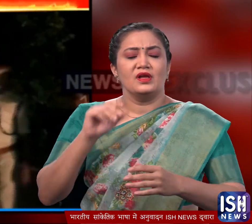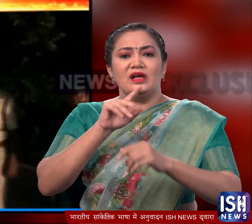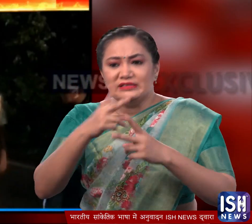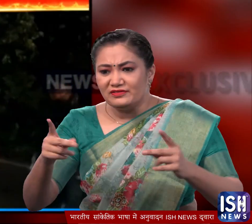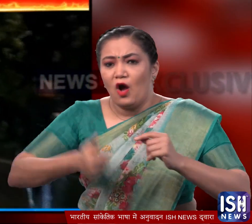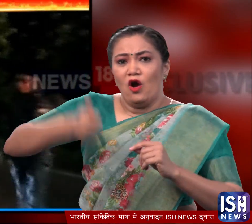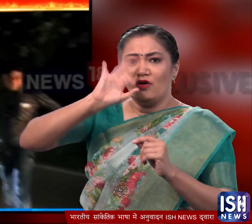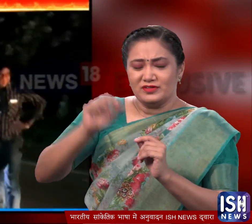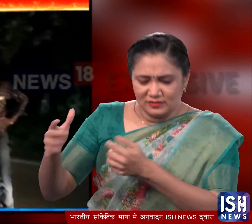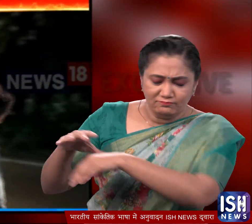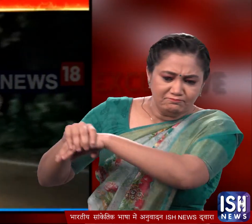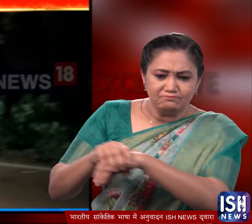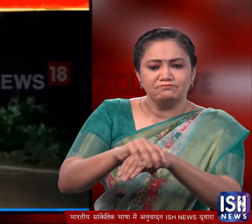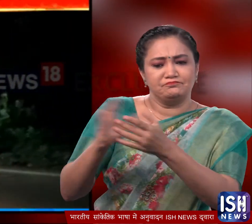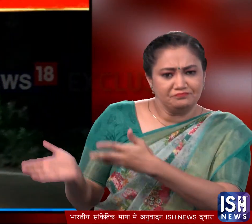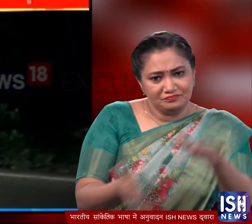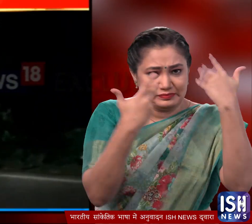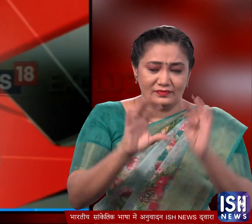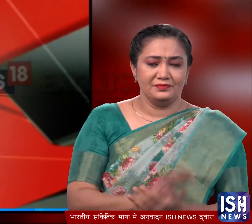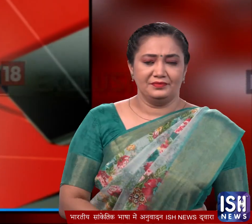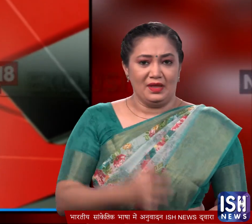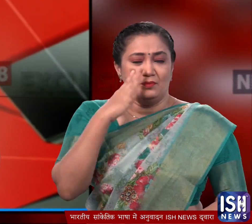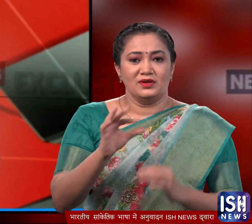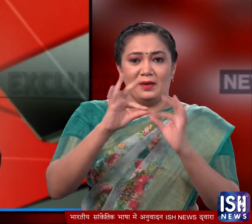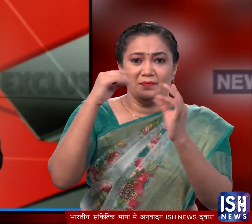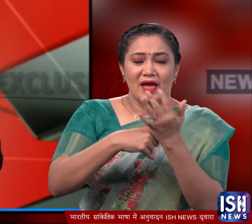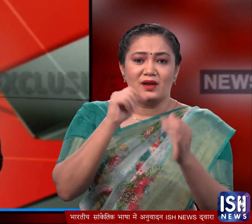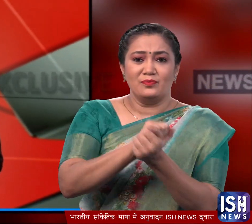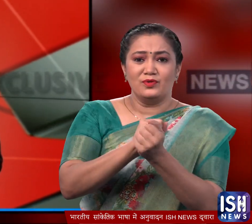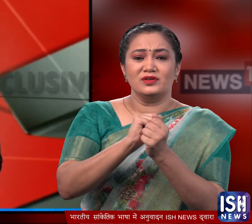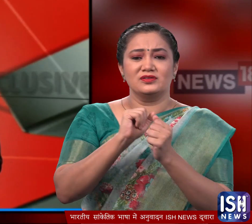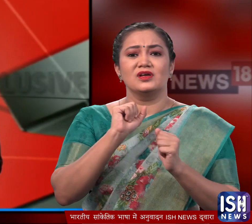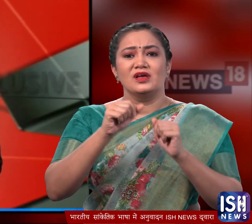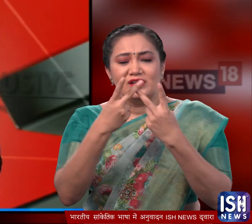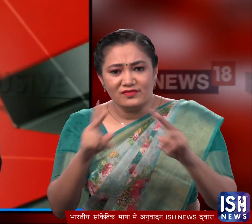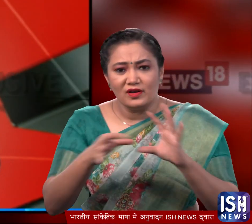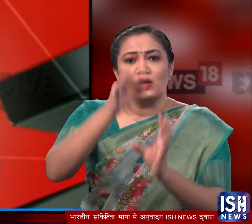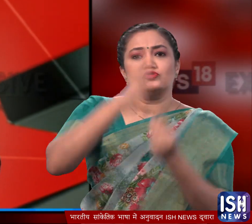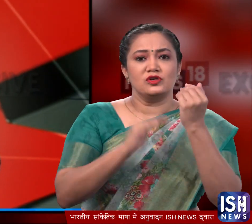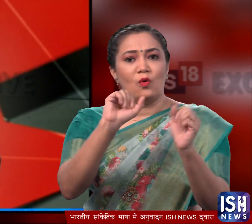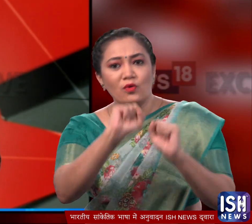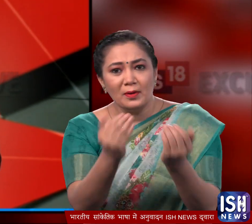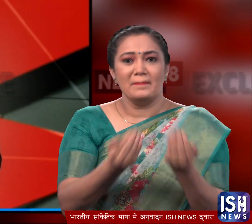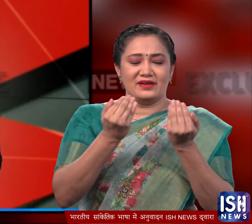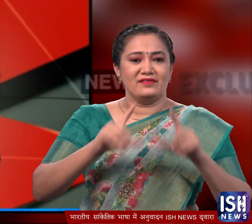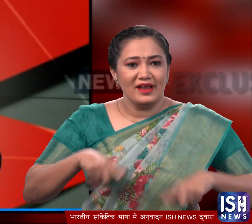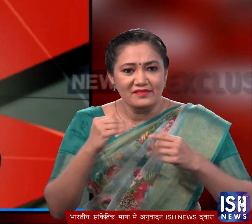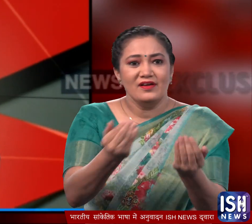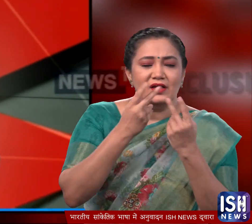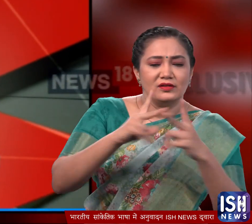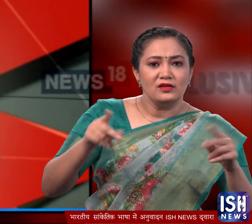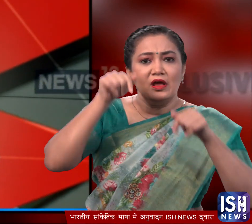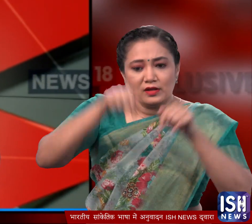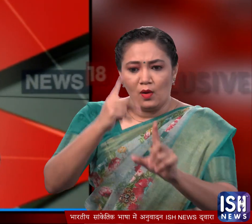पुलिस के आला अधिकारी किसी तरह अपने साथ ले गए। सौभाग्य की बात है कि बिहार में पुलिस कर्मियों की बेहतरी के लिए एसोसिएशन बनी थी, जो इस